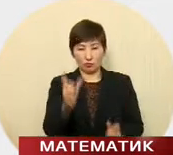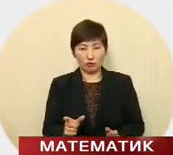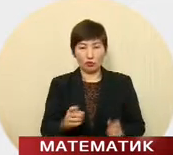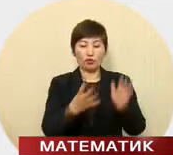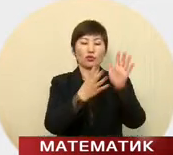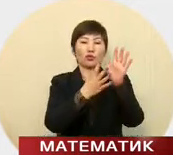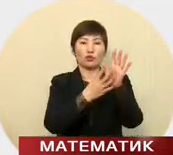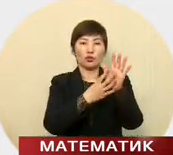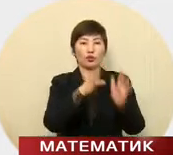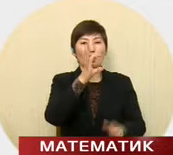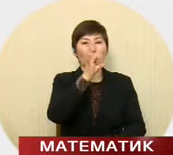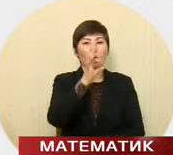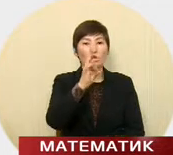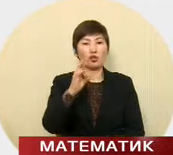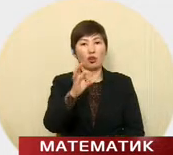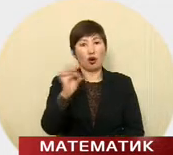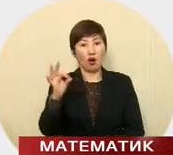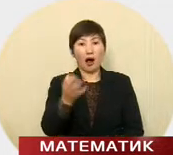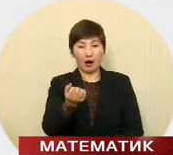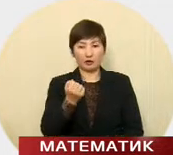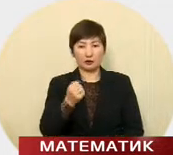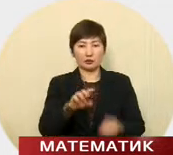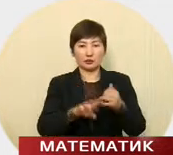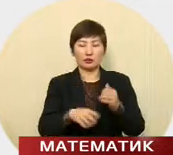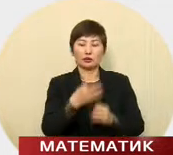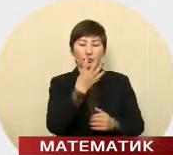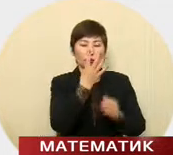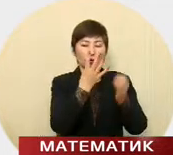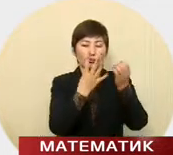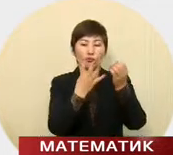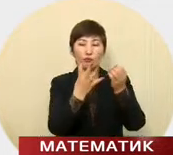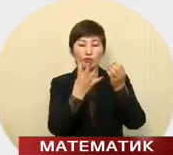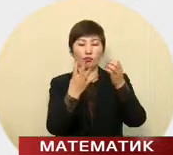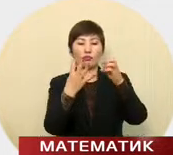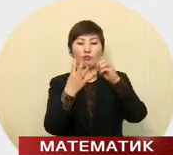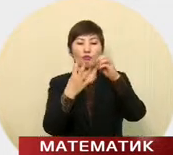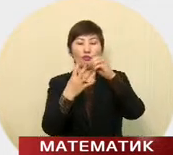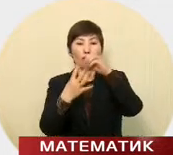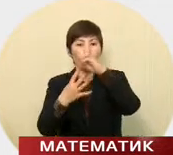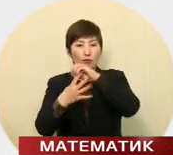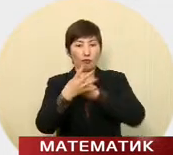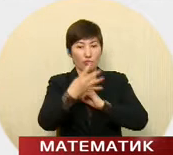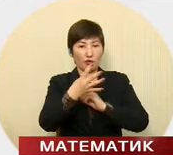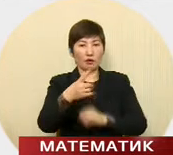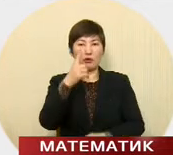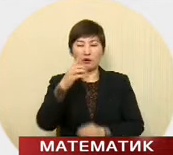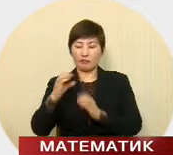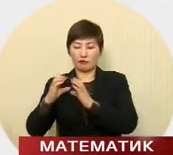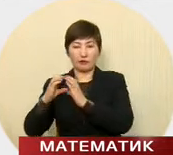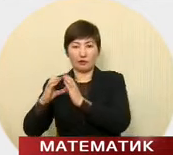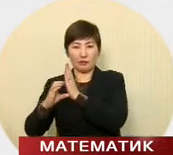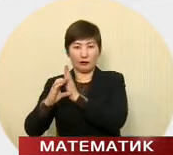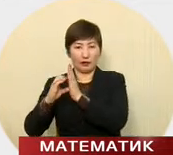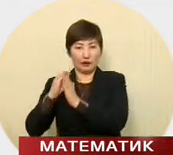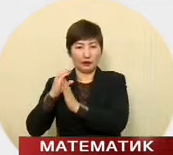4 бүтэн бөмбөгний зураг нэг тал бөмбөгний зурагтай тэнцүү байна нэ. За, энтэй адилаар 3-р тамирчны авсан